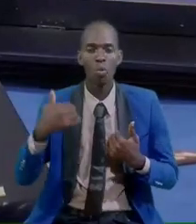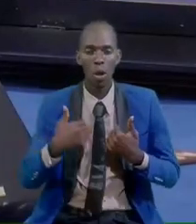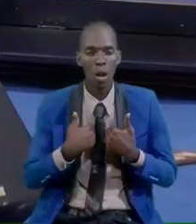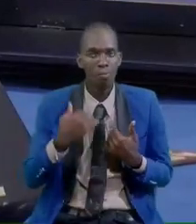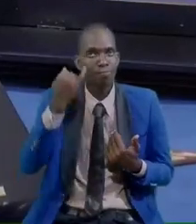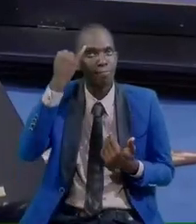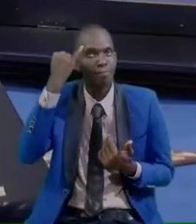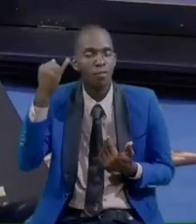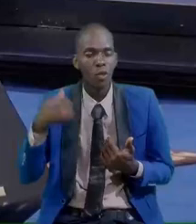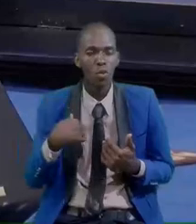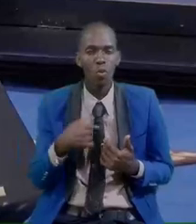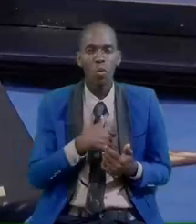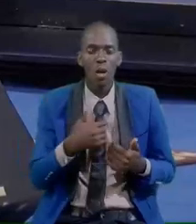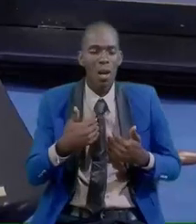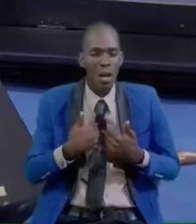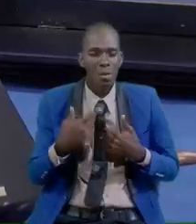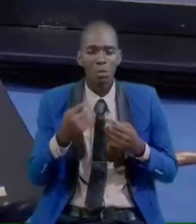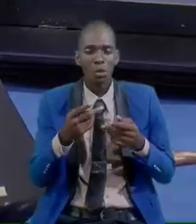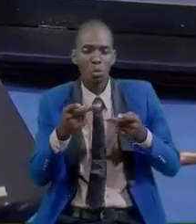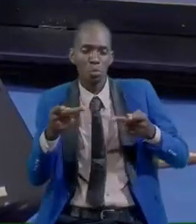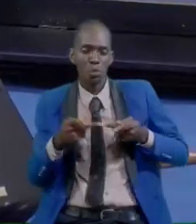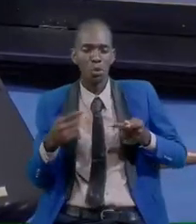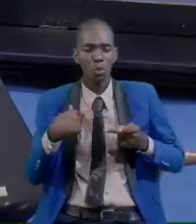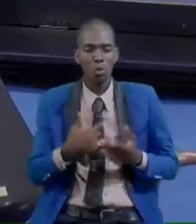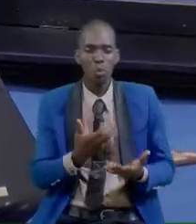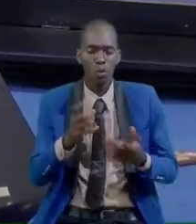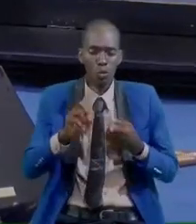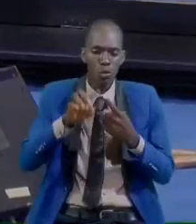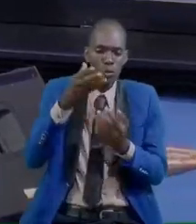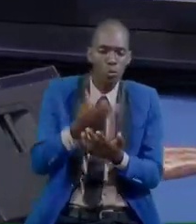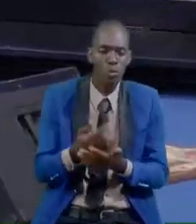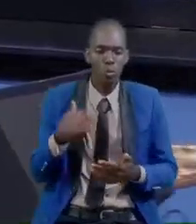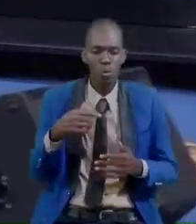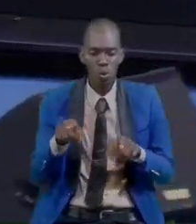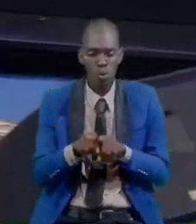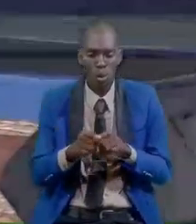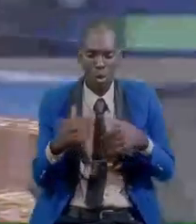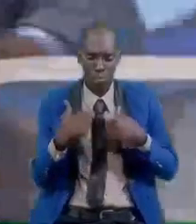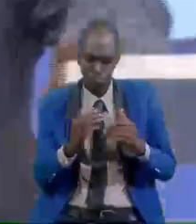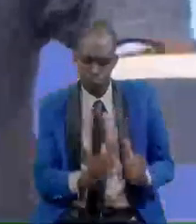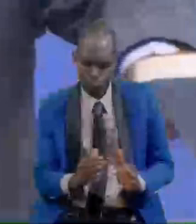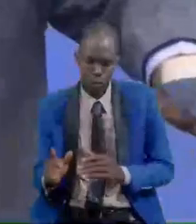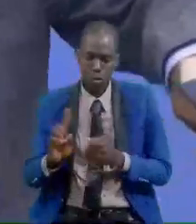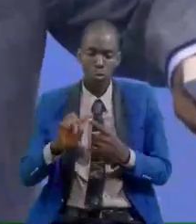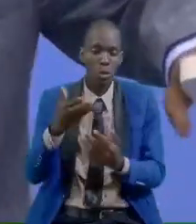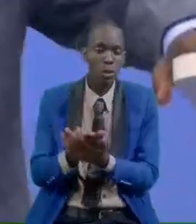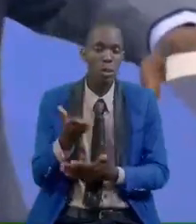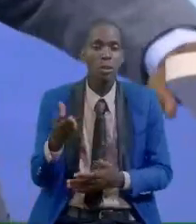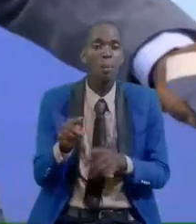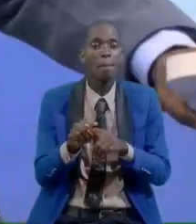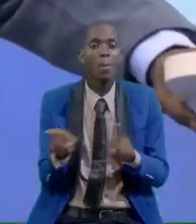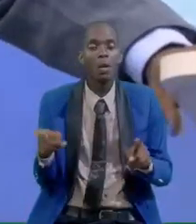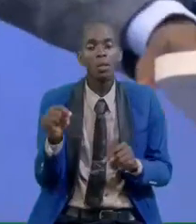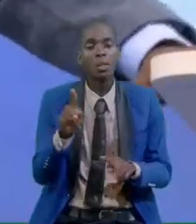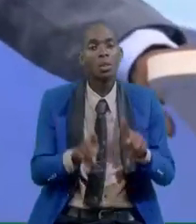Nous avons le lieu que nous visons. Et nous avons même les stratégies pour nous amener là-bas. Mais les